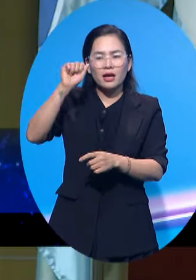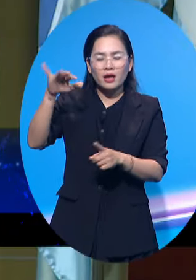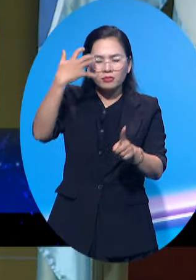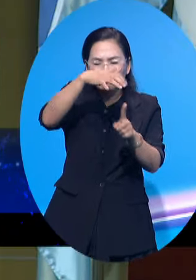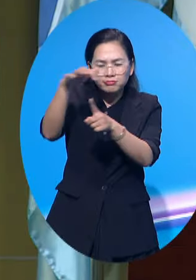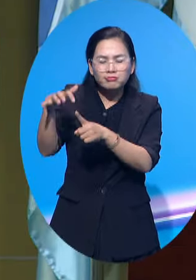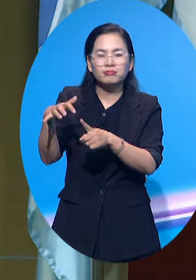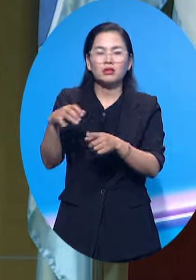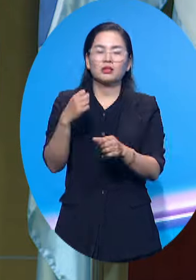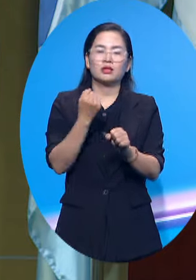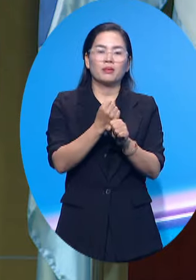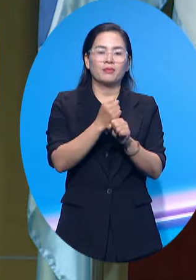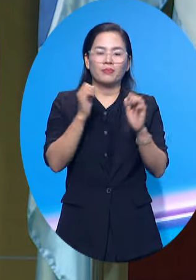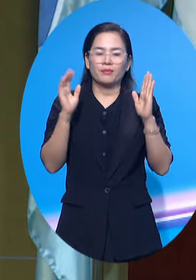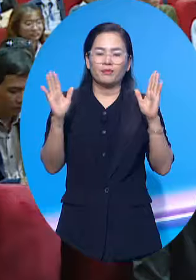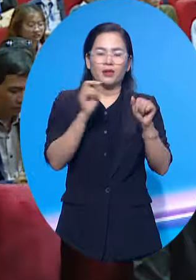Minh giai đoạn